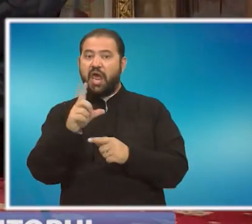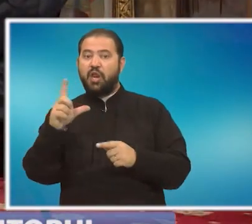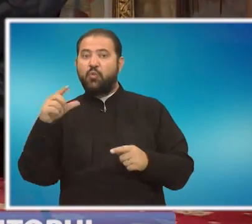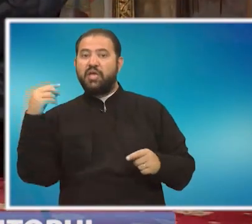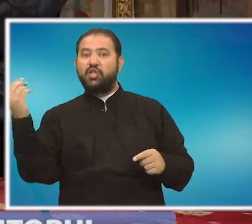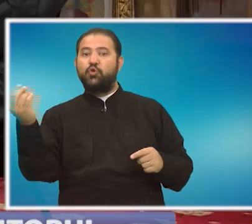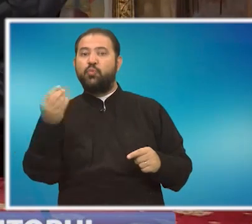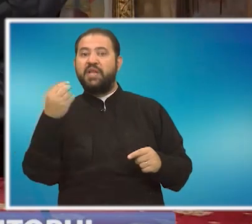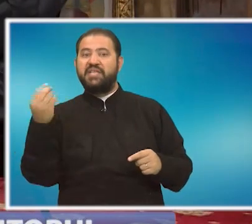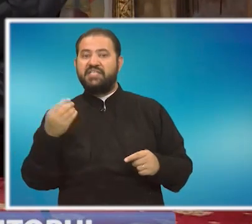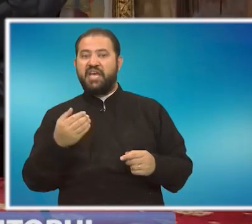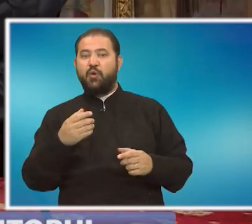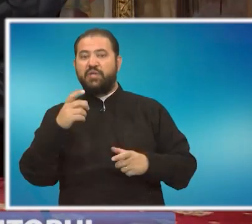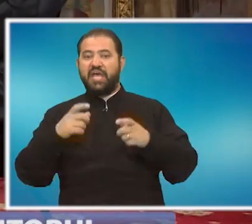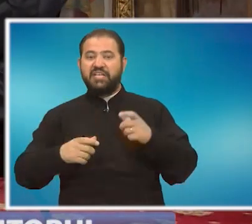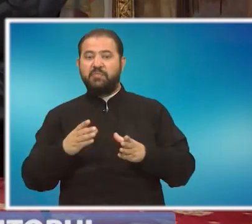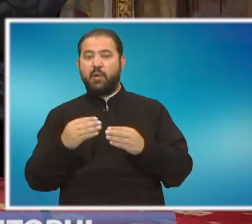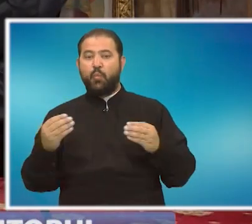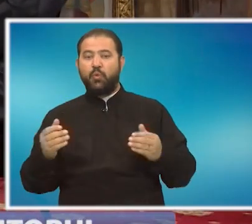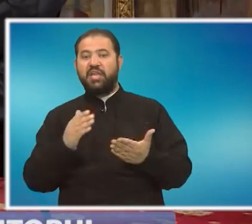într-o firească